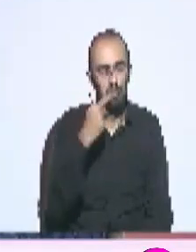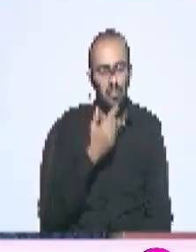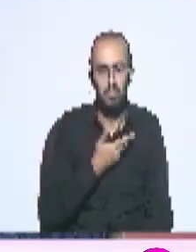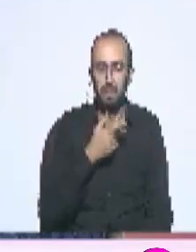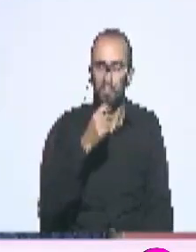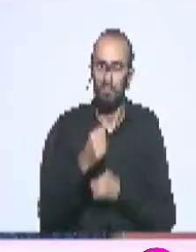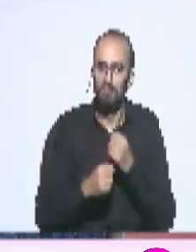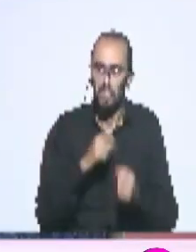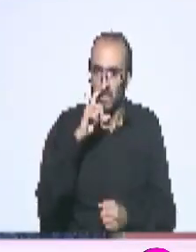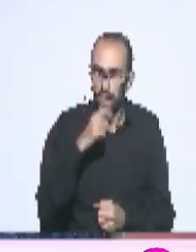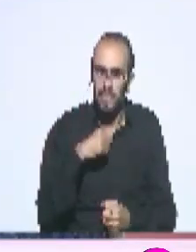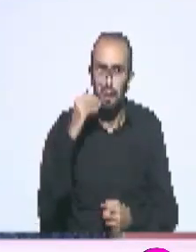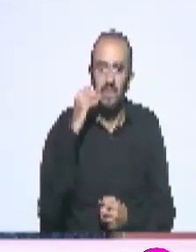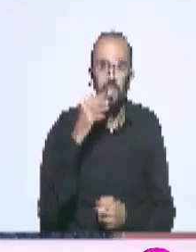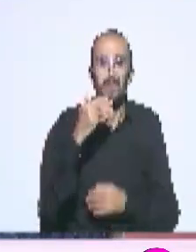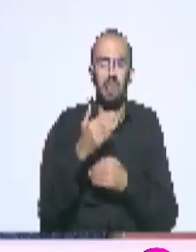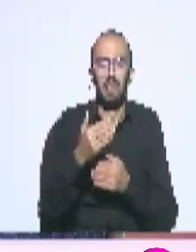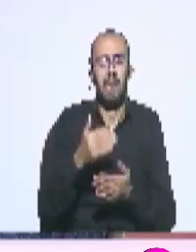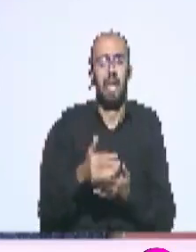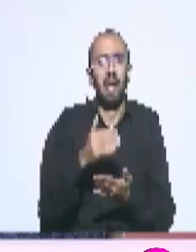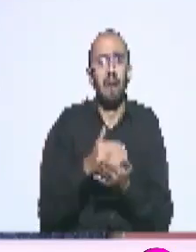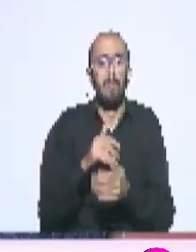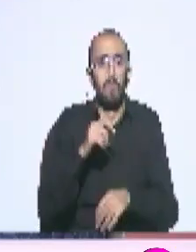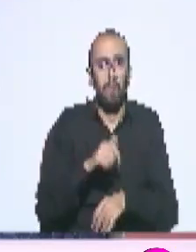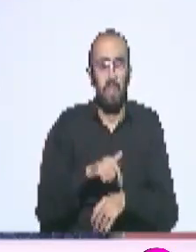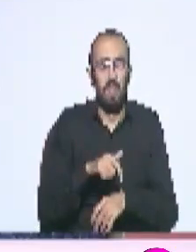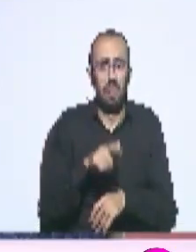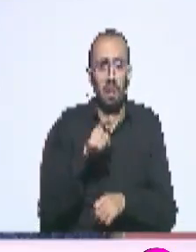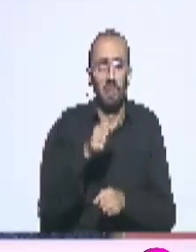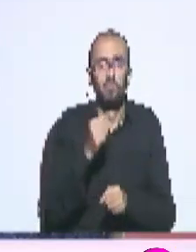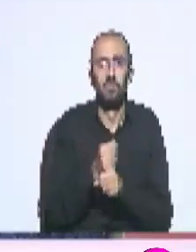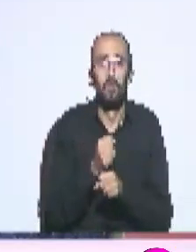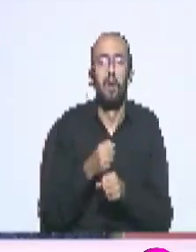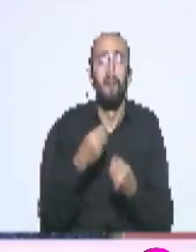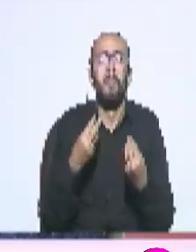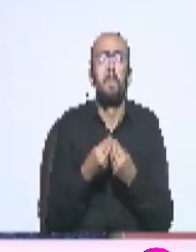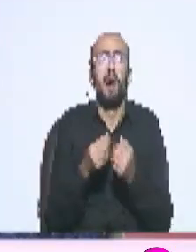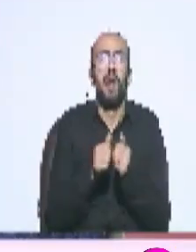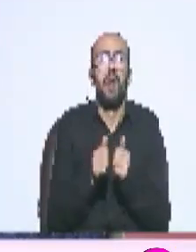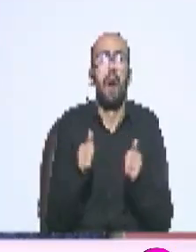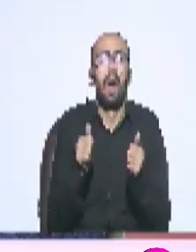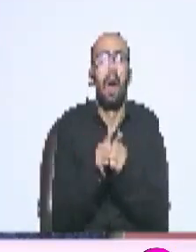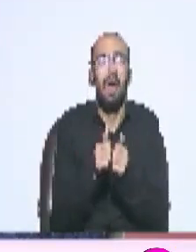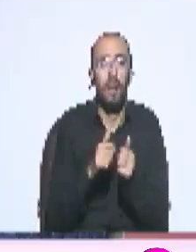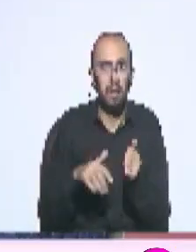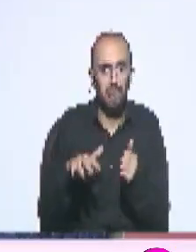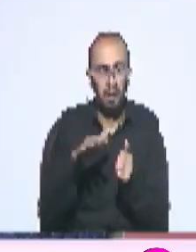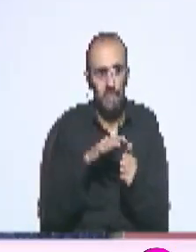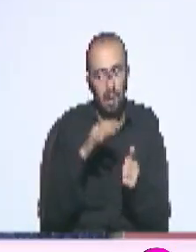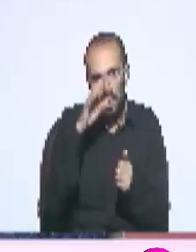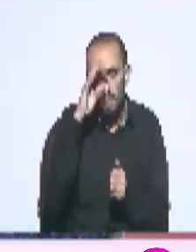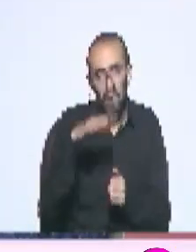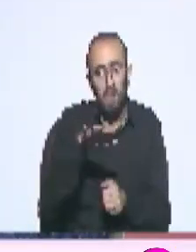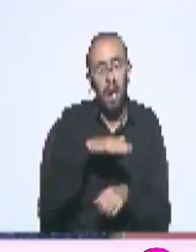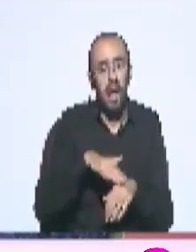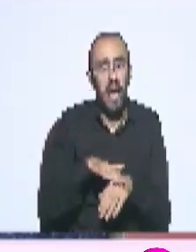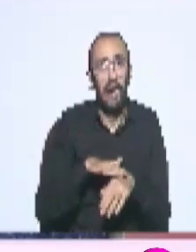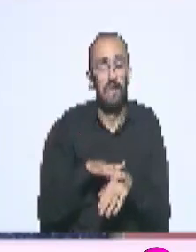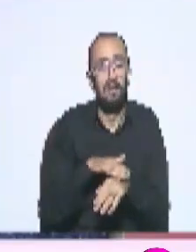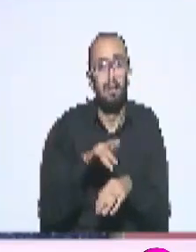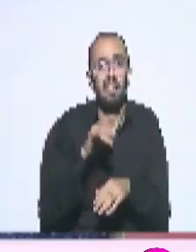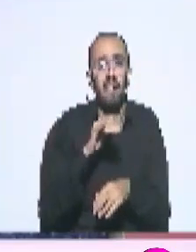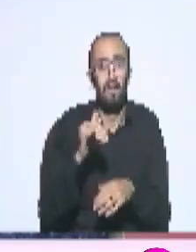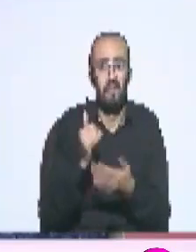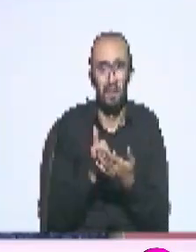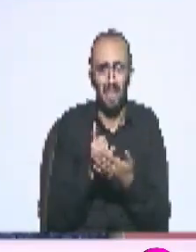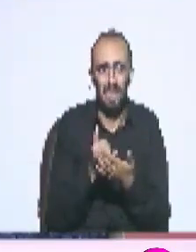بيشتغل على نفسه قبل الوقت دوت بيبقى الشغل كله مع الاهالي يغيروا طريقتهم لو هم حاسوا ان الطفل في المدرسه ما